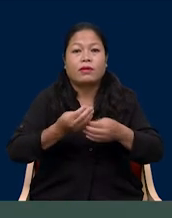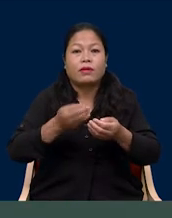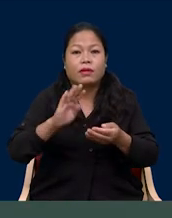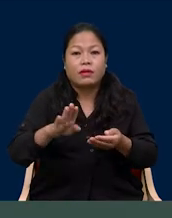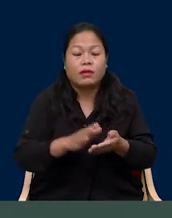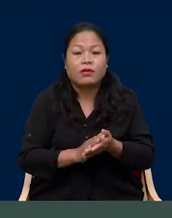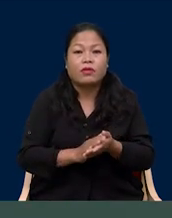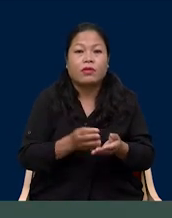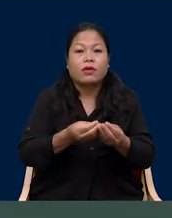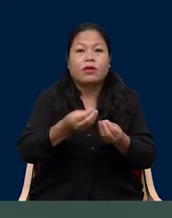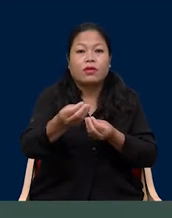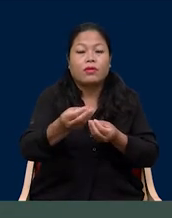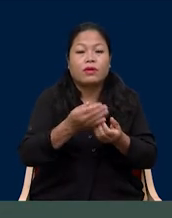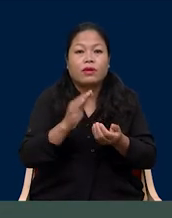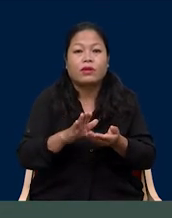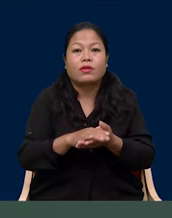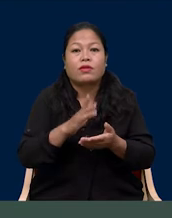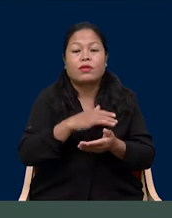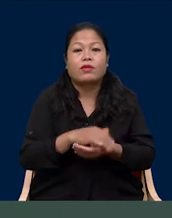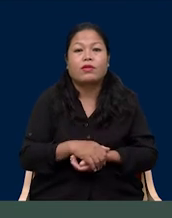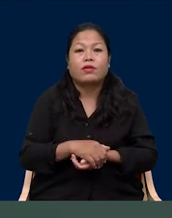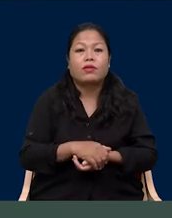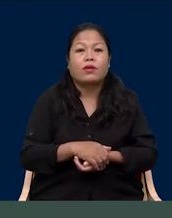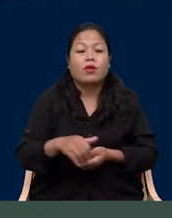सामान बनाउँदैछौँ जसको लागि रिसर्च गर्दैछौँ